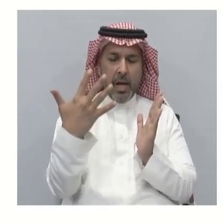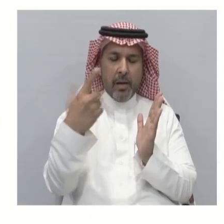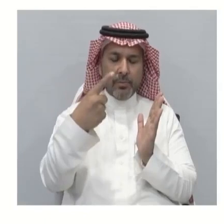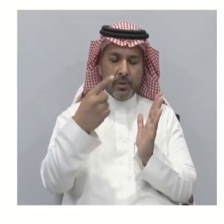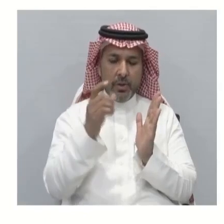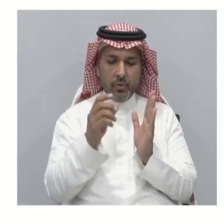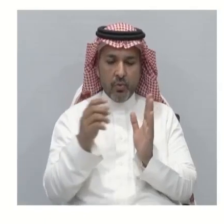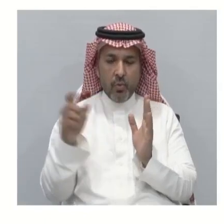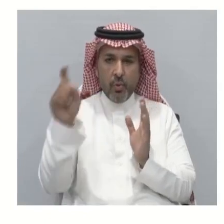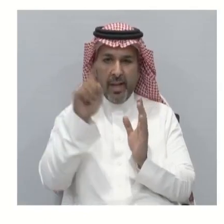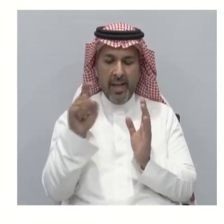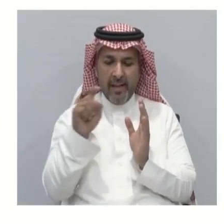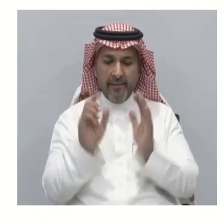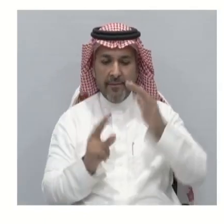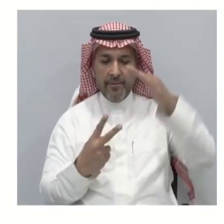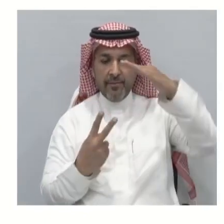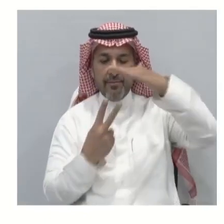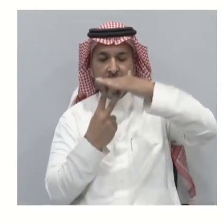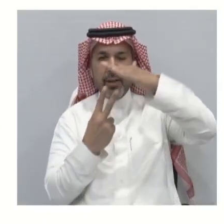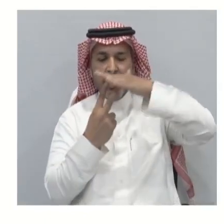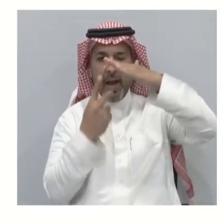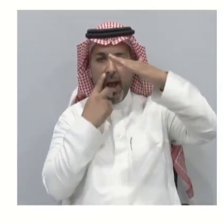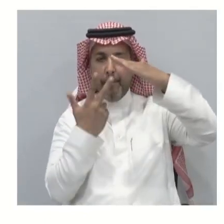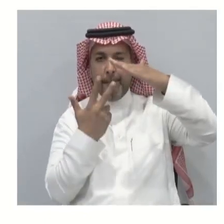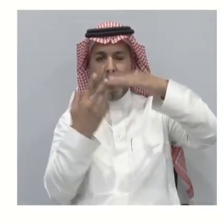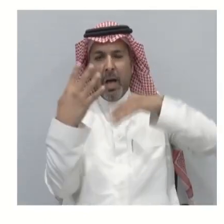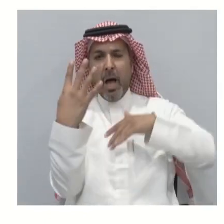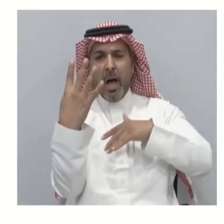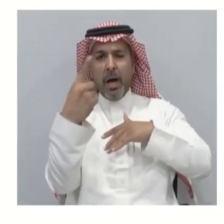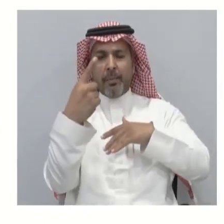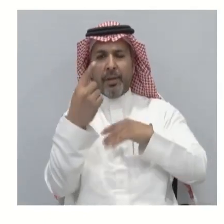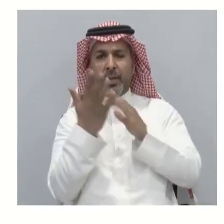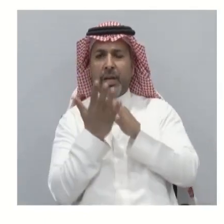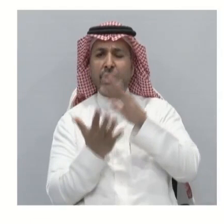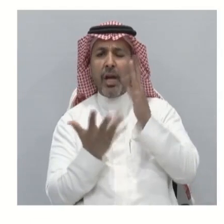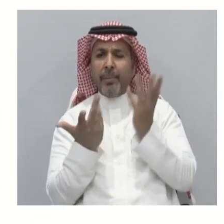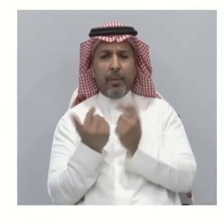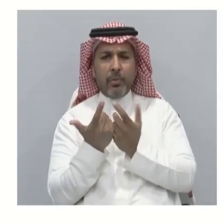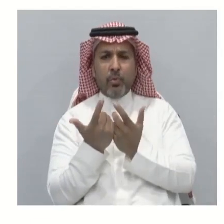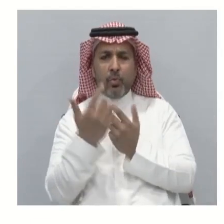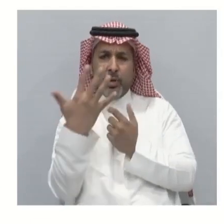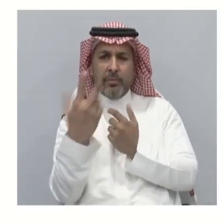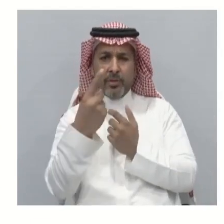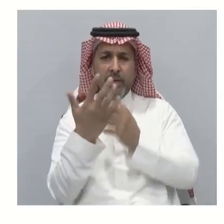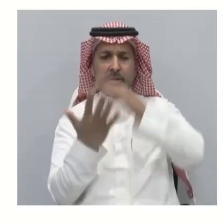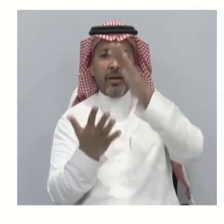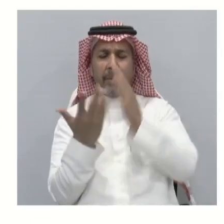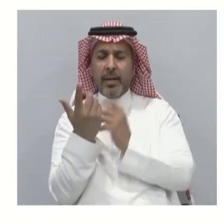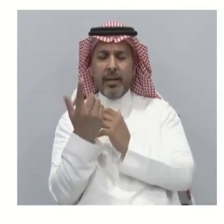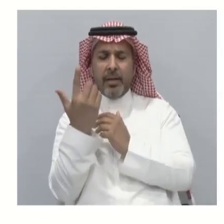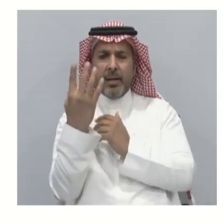الضلع 15 والزاويه سي اف بي تقابل الضلع ككم تقابل الضلع 14 ايهما اكبر 15 ام